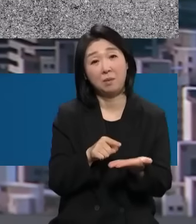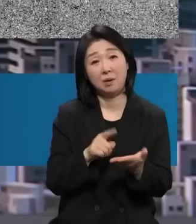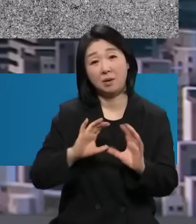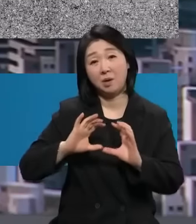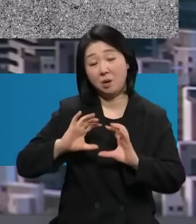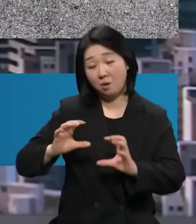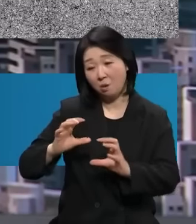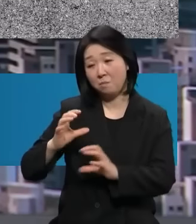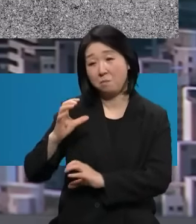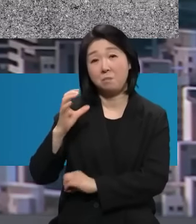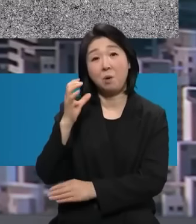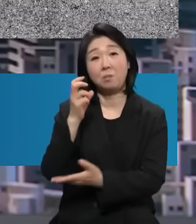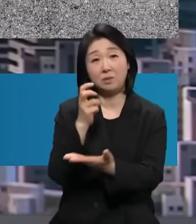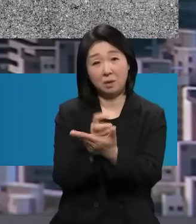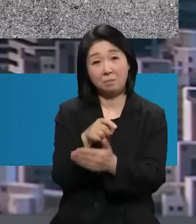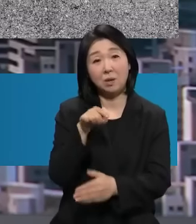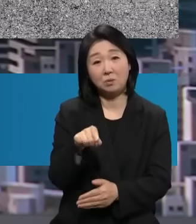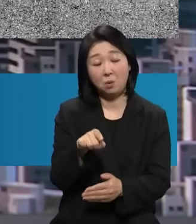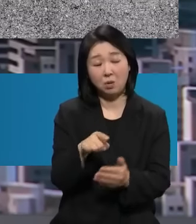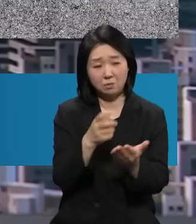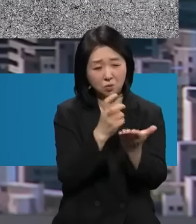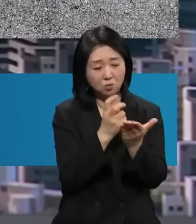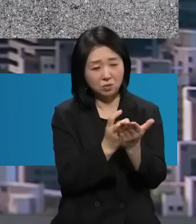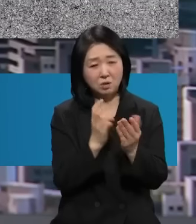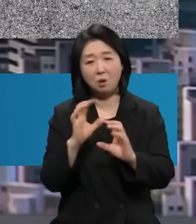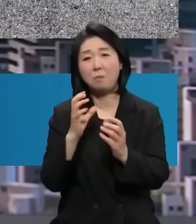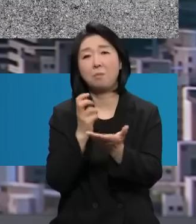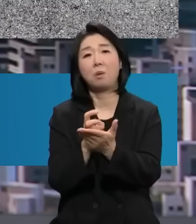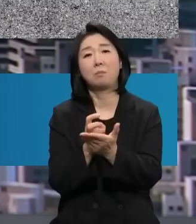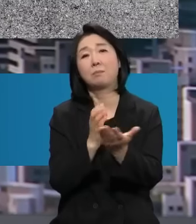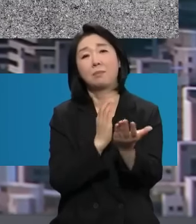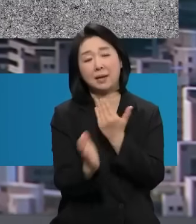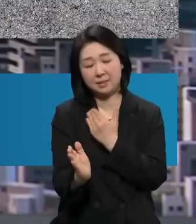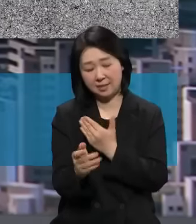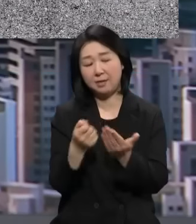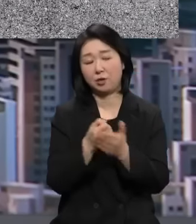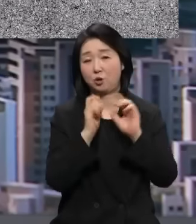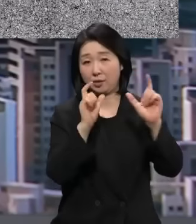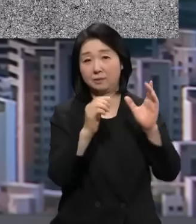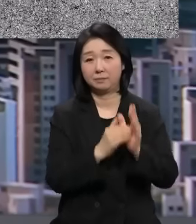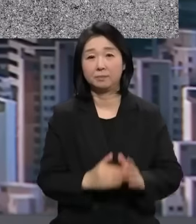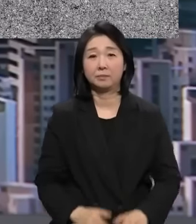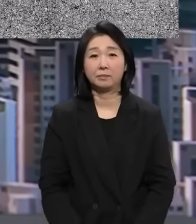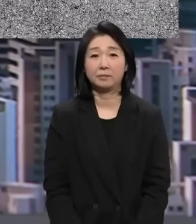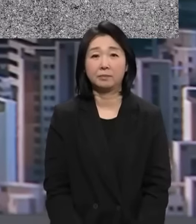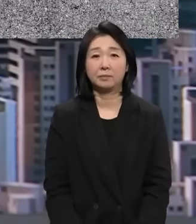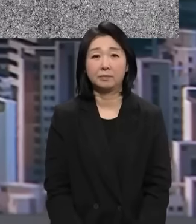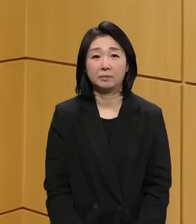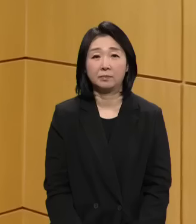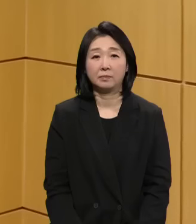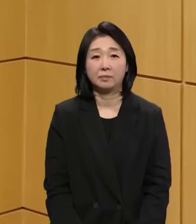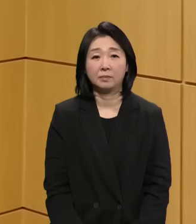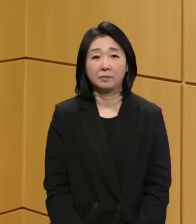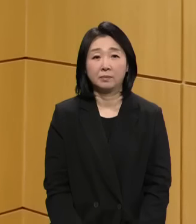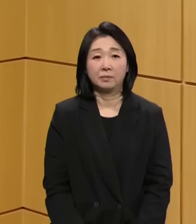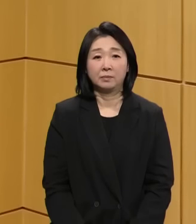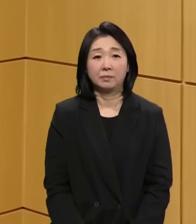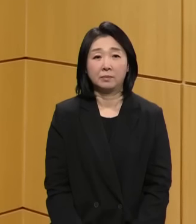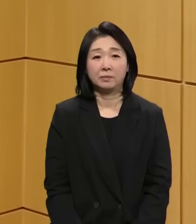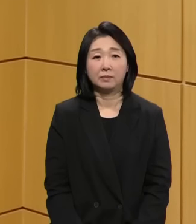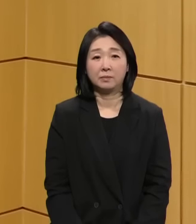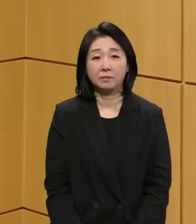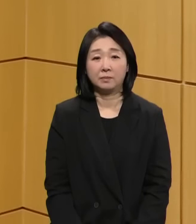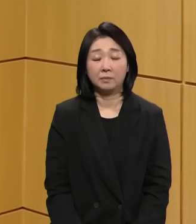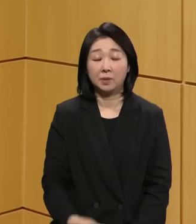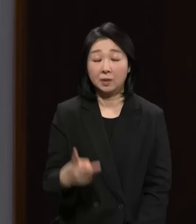재판소가이 제도의 일부 규정이 헌법에 맞지 않는다는 결론을 내렸습니다 조혜원 기자입니다